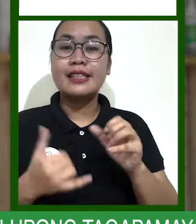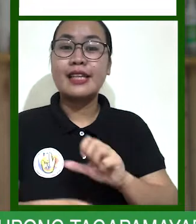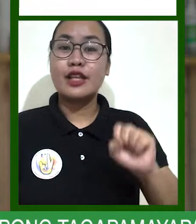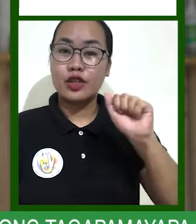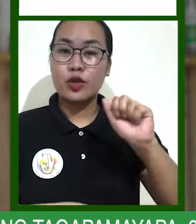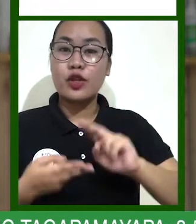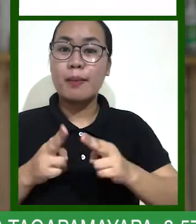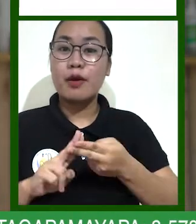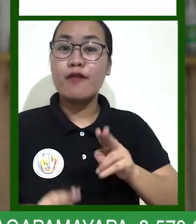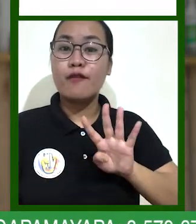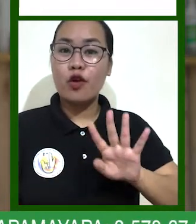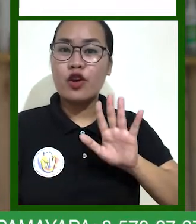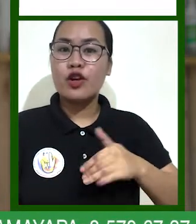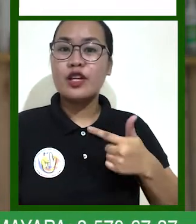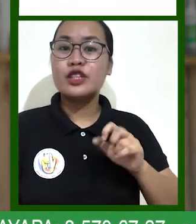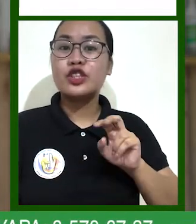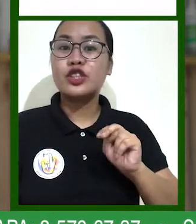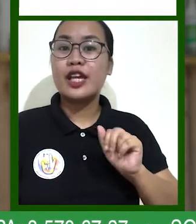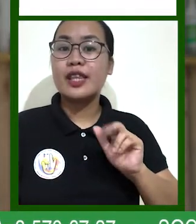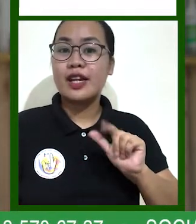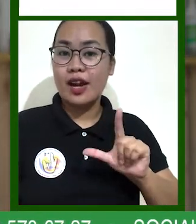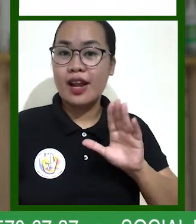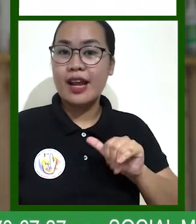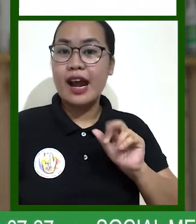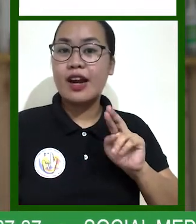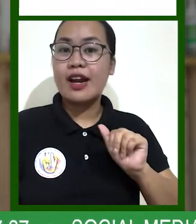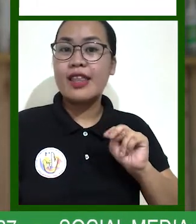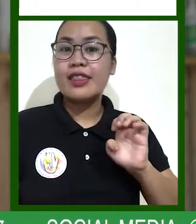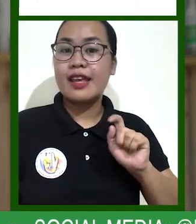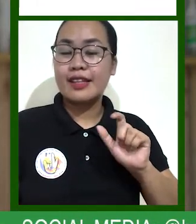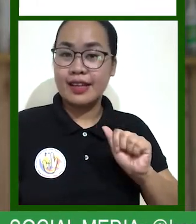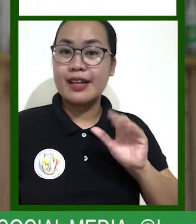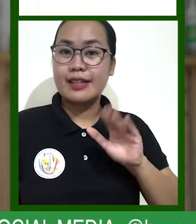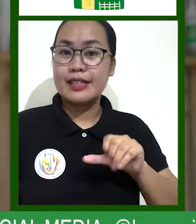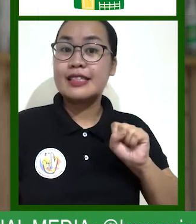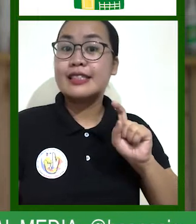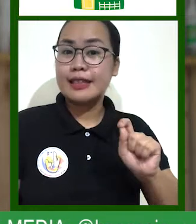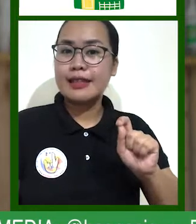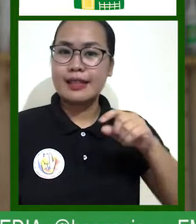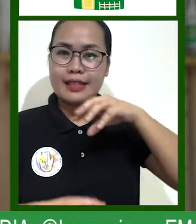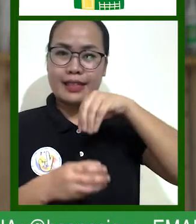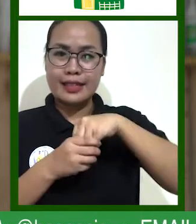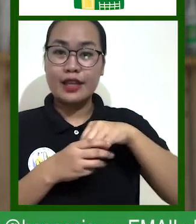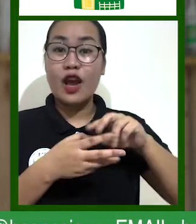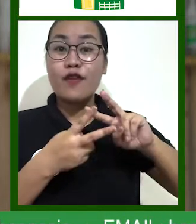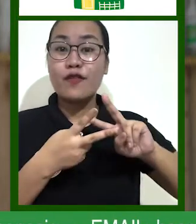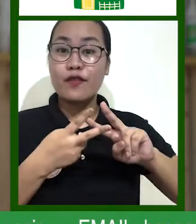4 General Araneta Street, Barangay San Antonio, Pasig City. So dito po yan sa village, no? Yung village po